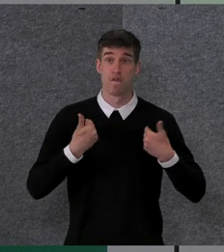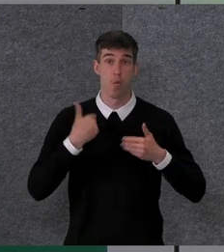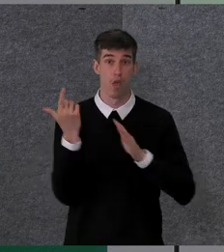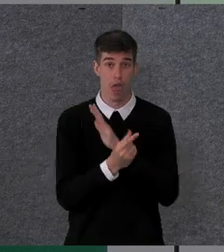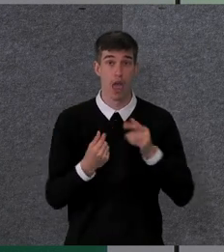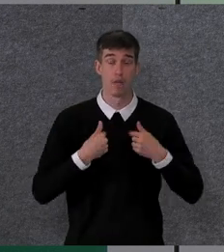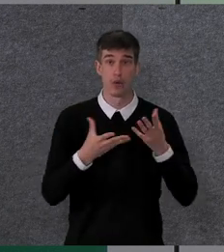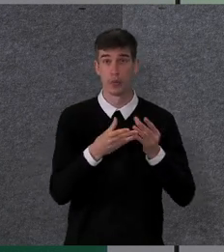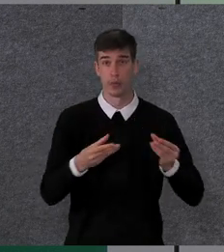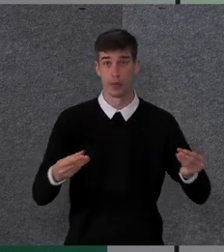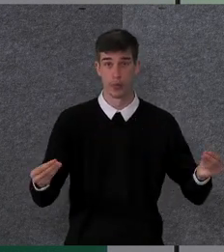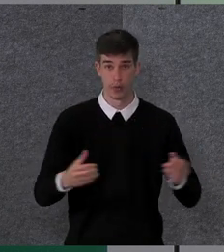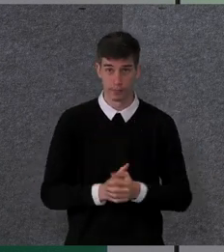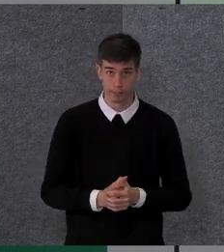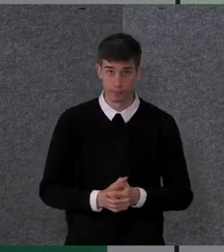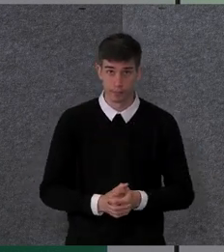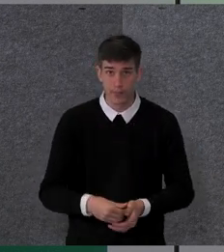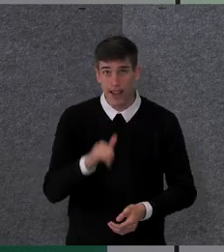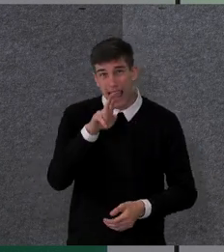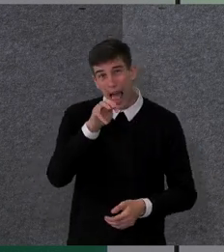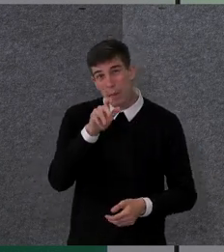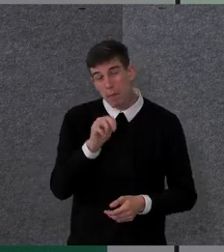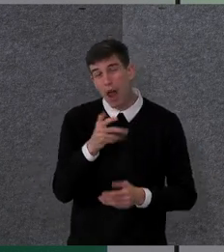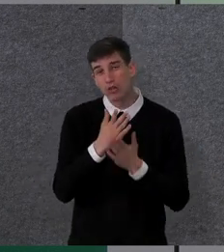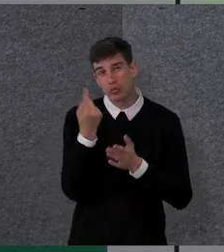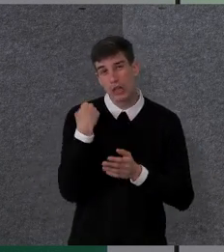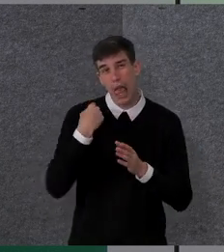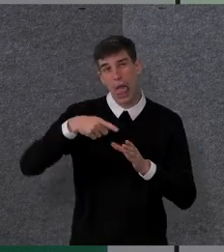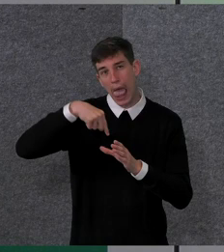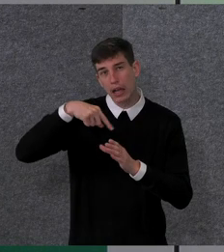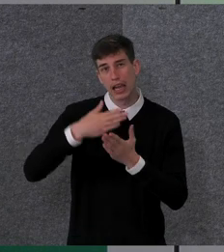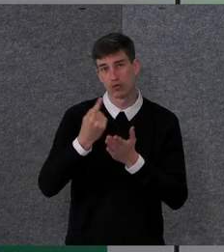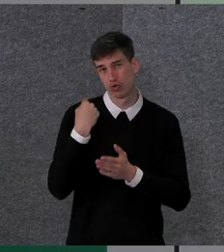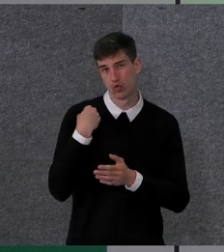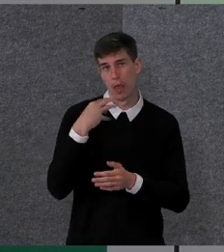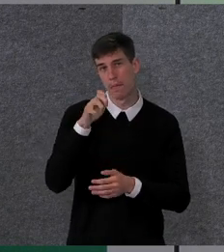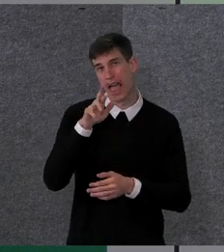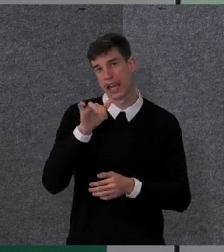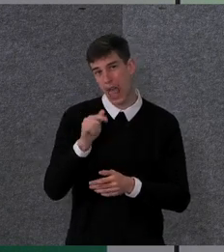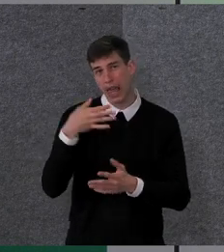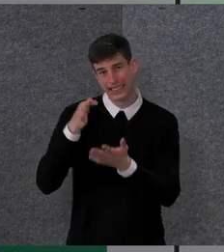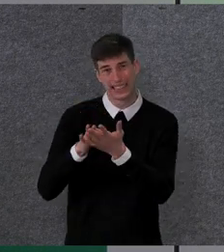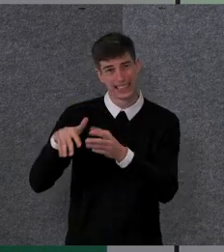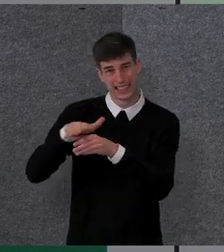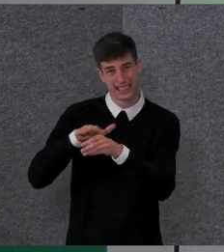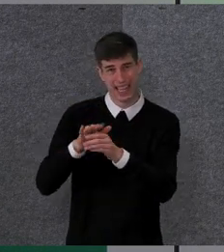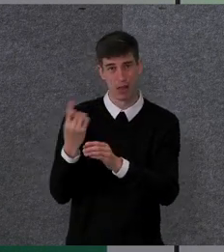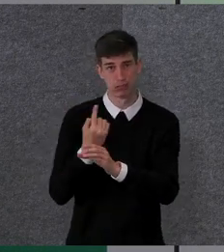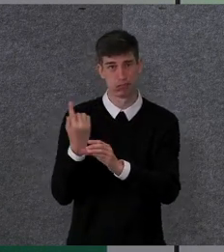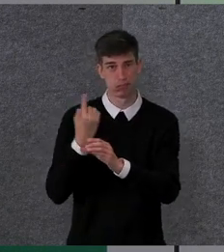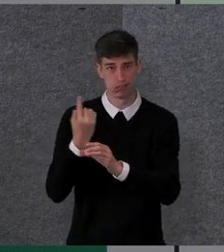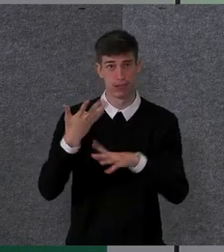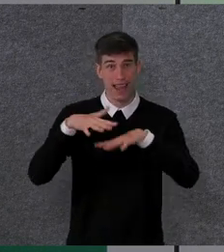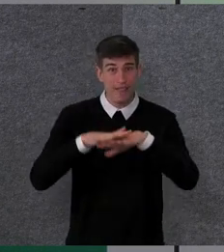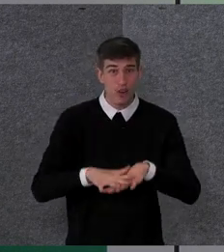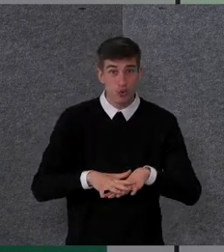2017 dann fegte erst Hurricane Irma und wenige Wochen später Hurricane Maria über die Insel. Die gesamte Infrastruktur